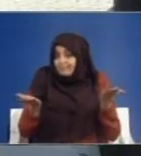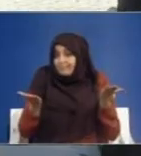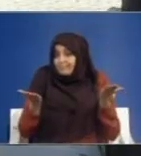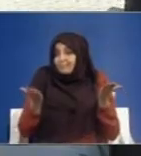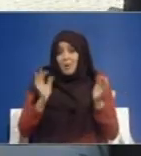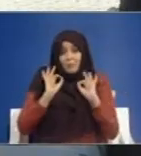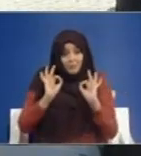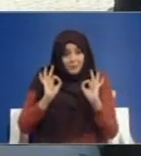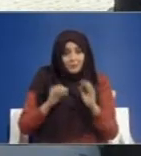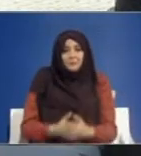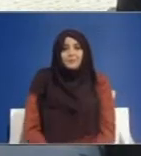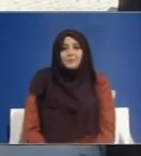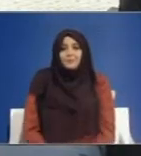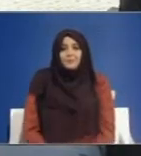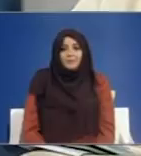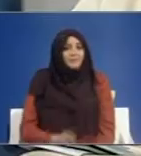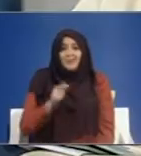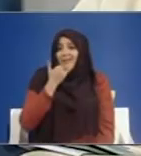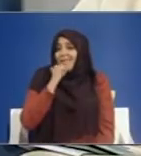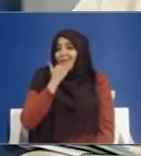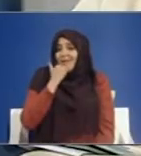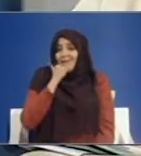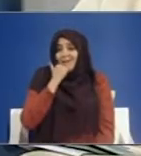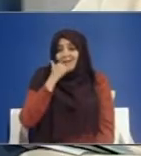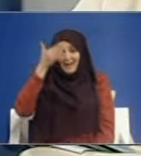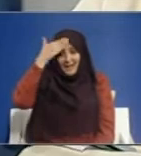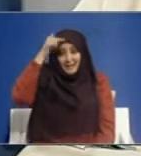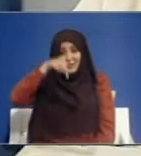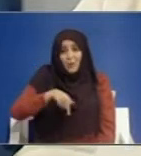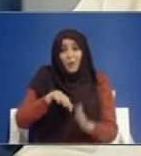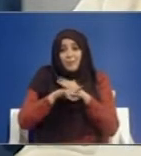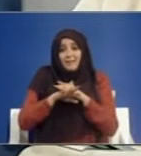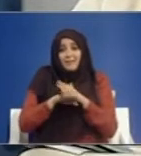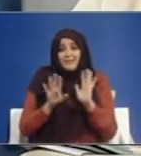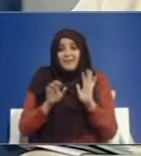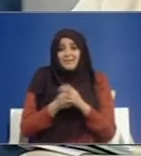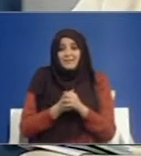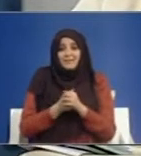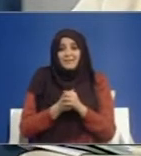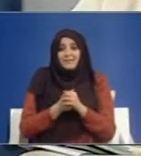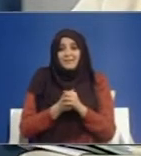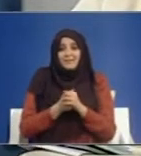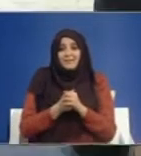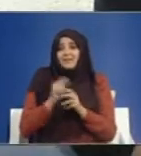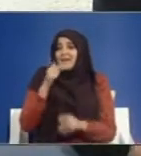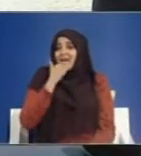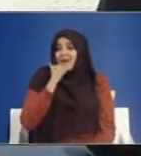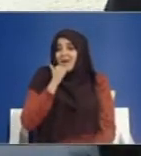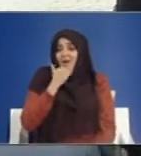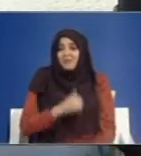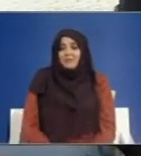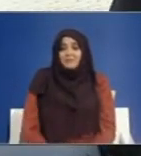فتسأل أخت وفاء تفضل شيخ. هذا خطأ من الرأس إلى القدمين. كيفاش؟ من البداية إلى النهاية.